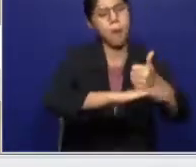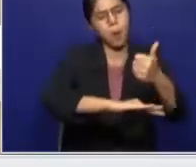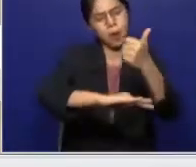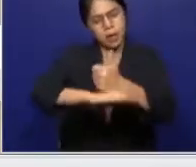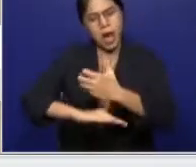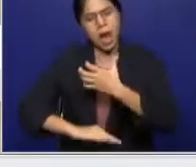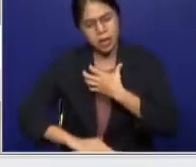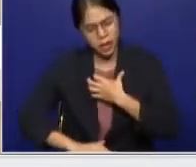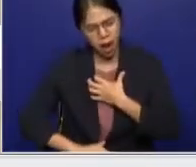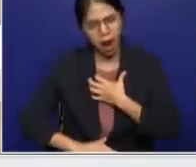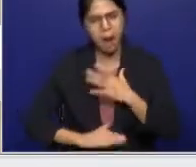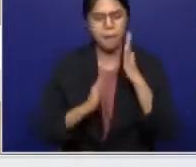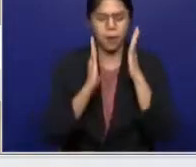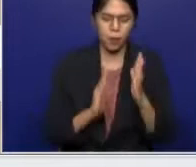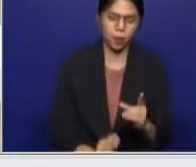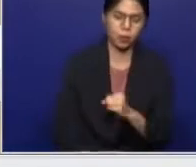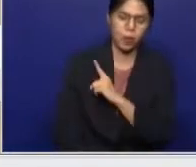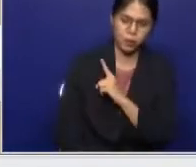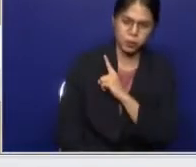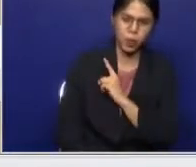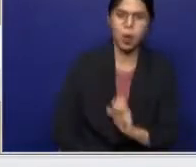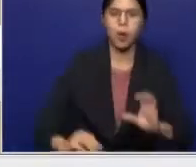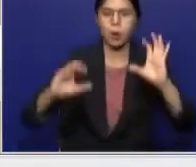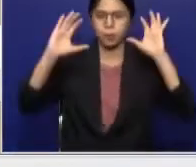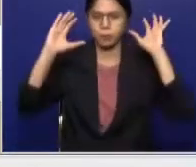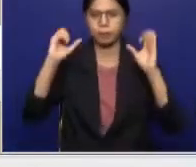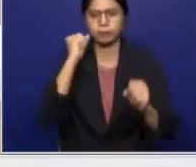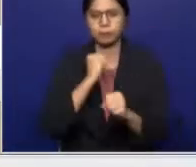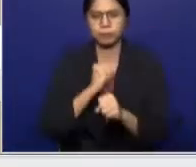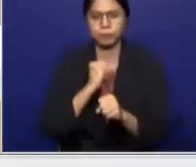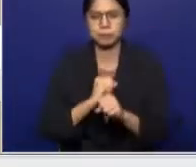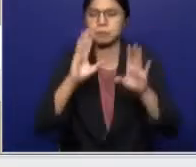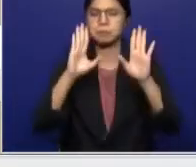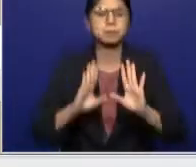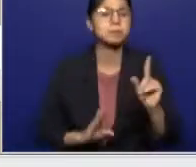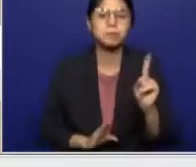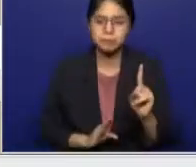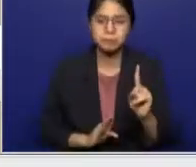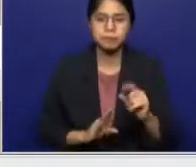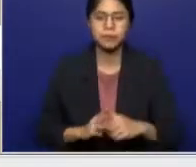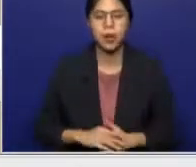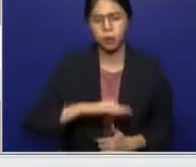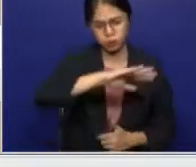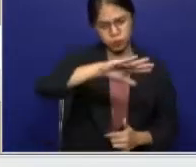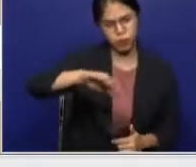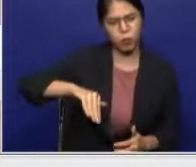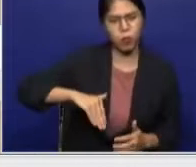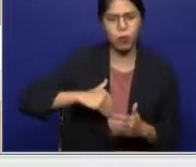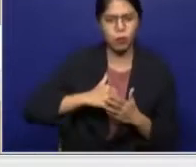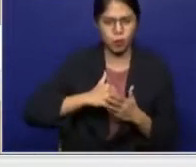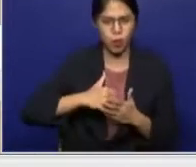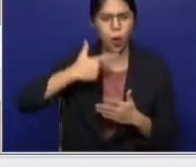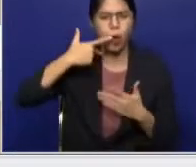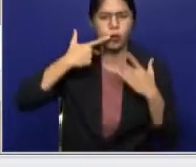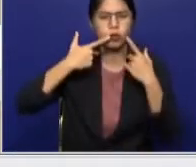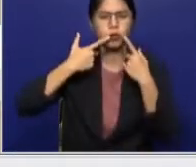องค์กรหรือระบบราชการของเราอย่างไรผมว่าทุกคนคงตอบคล้